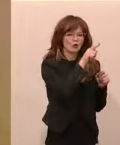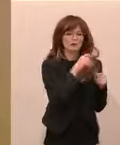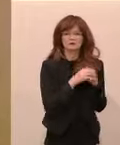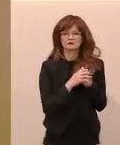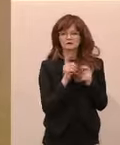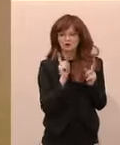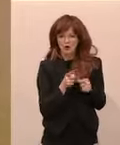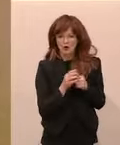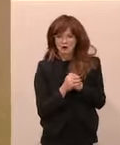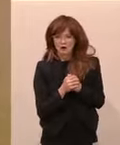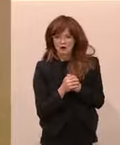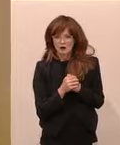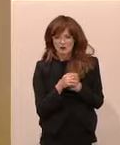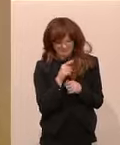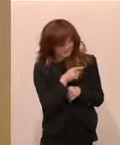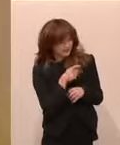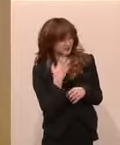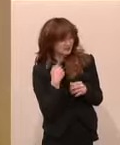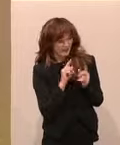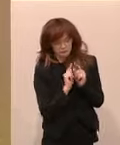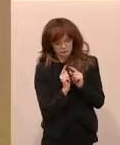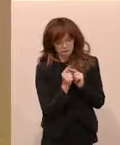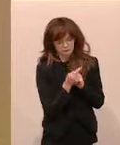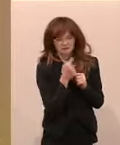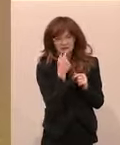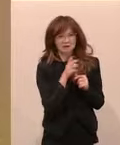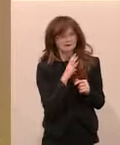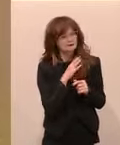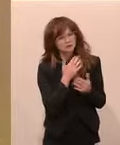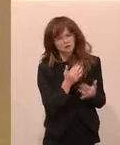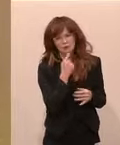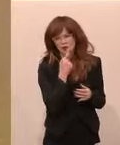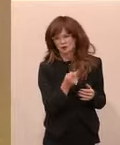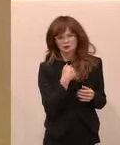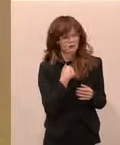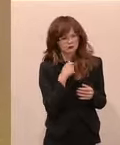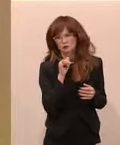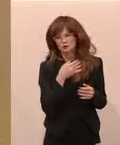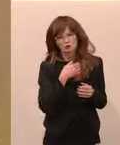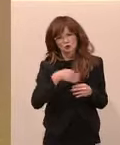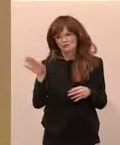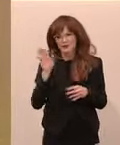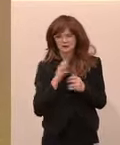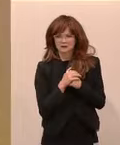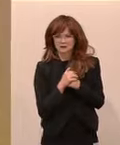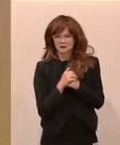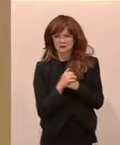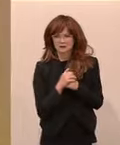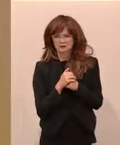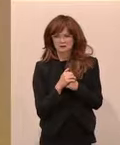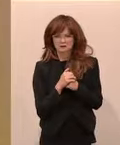schon sagen, diese Aussage, diese Verrohung der Sprache ist für uns auf das Schärfste zurückzuweisen.